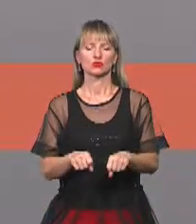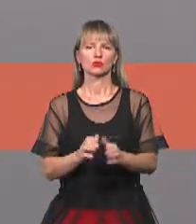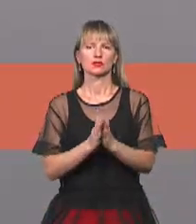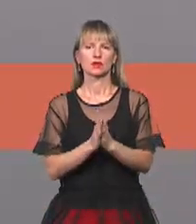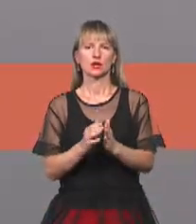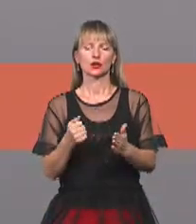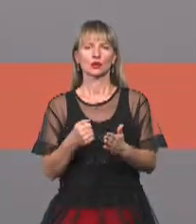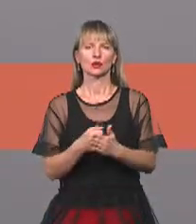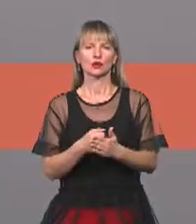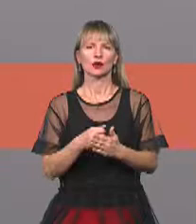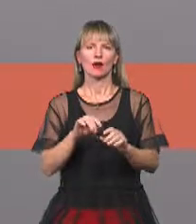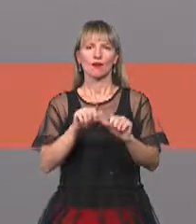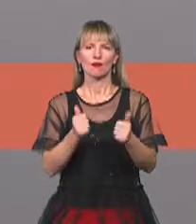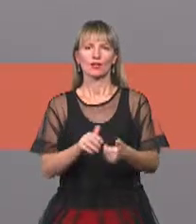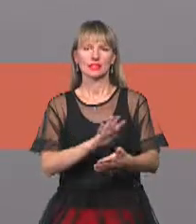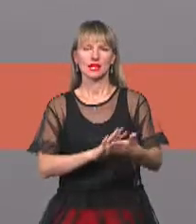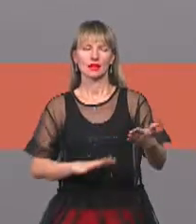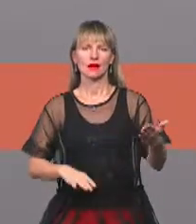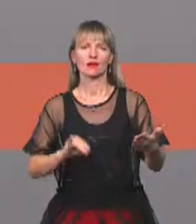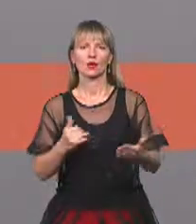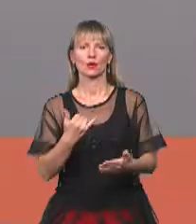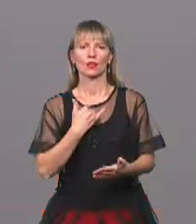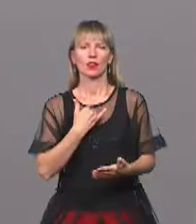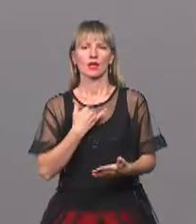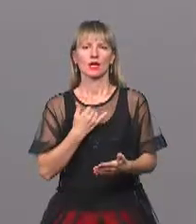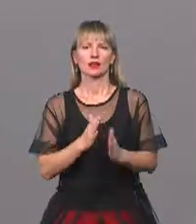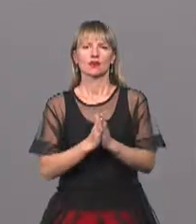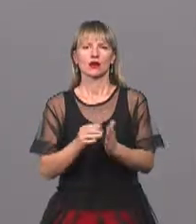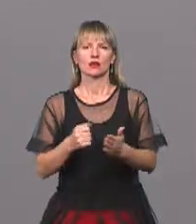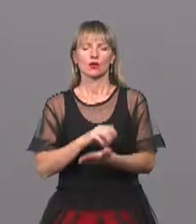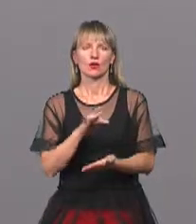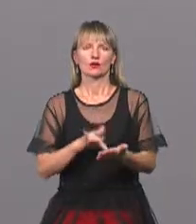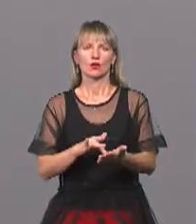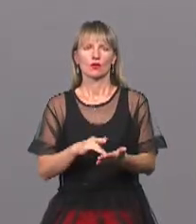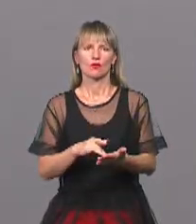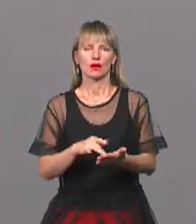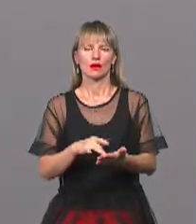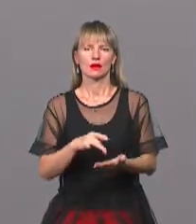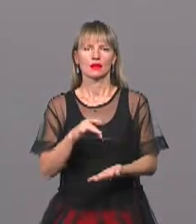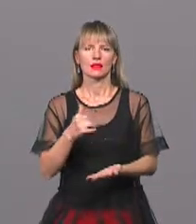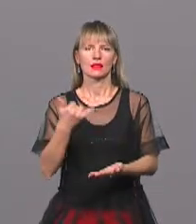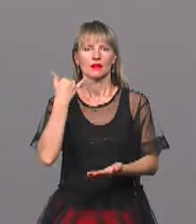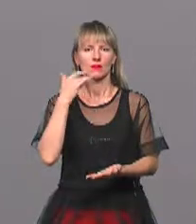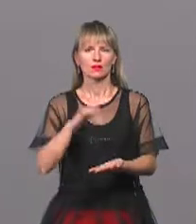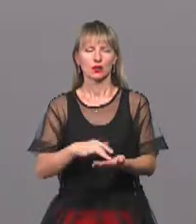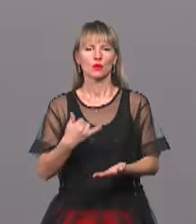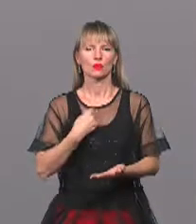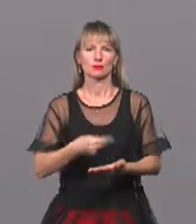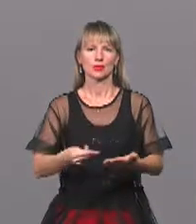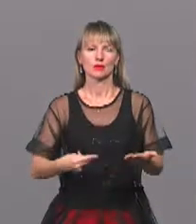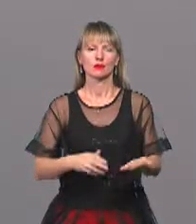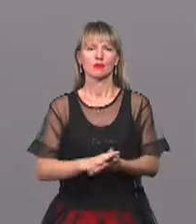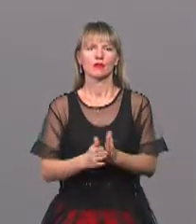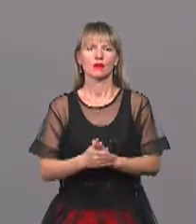звертатися до та оформлювати заявки. У нас за звернення до міського контакт-центру, у нас був підписаний меморандум з однією